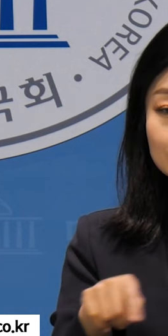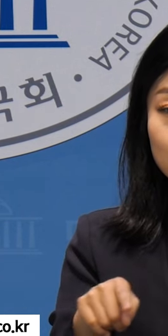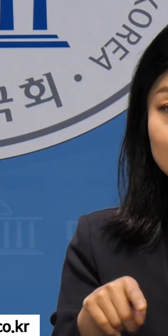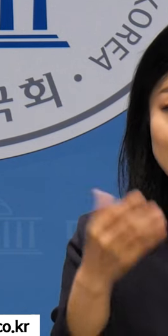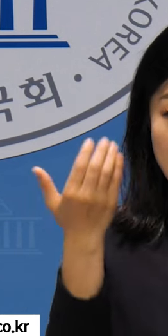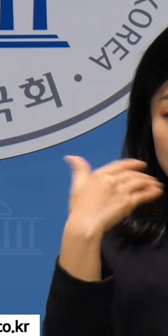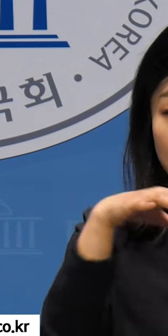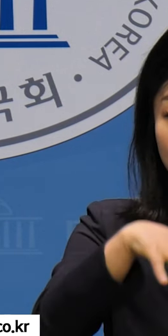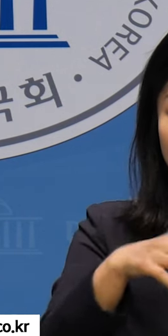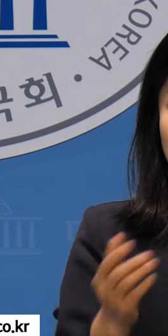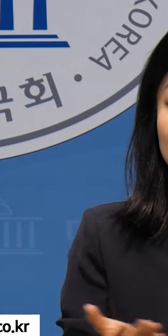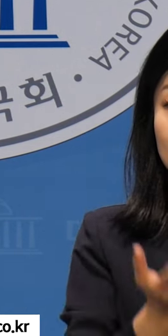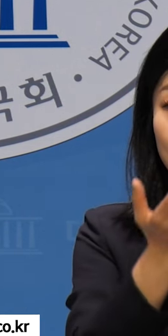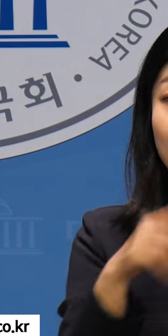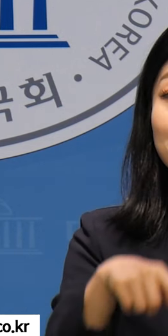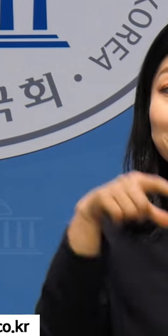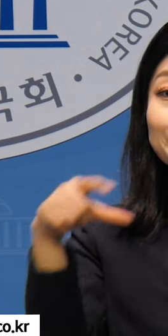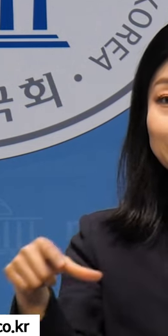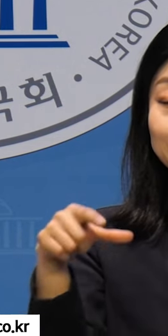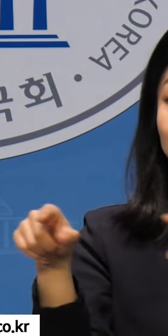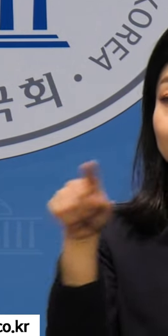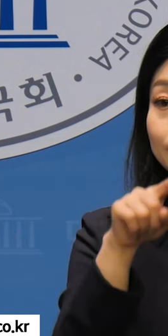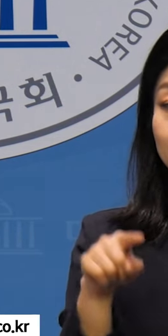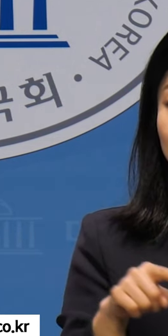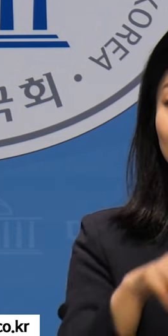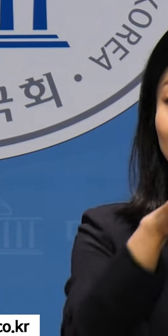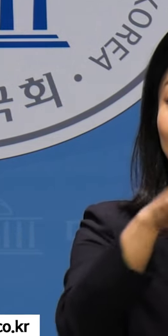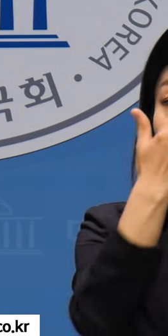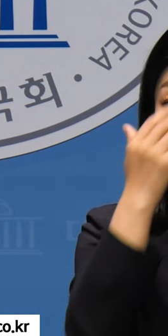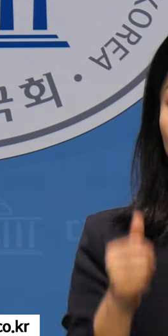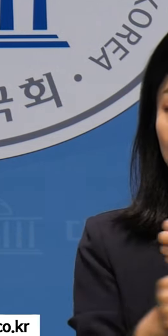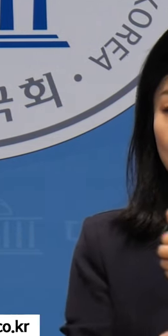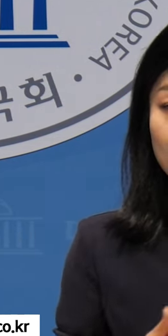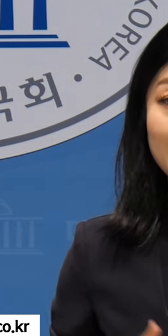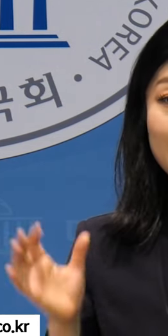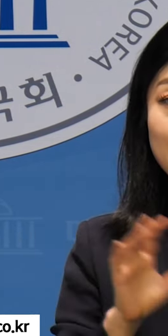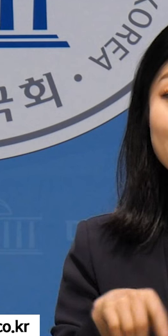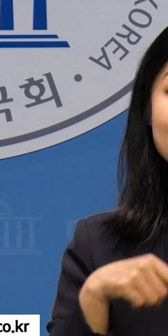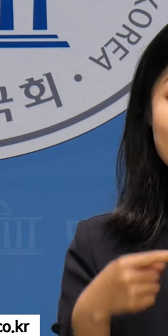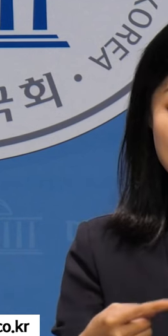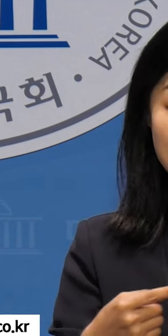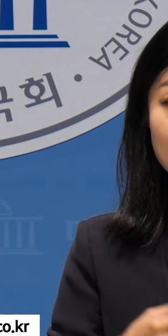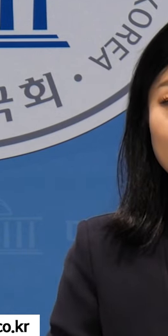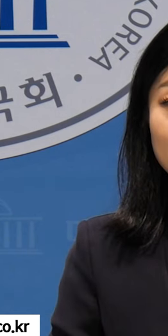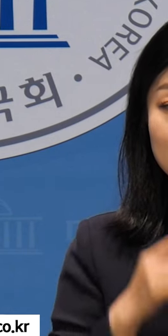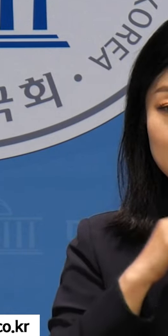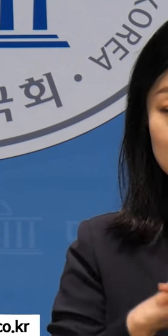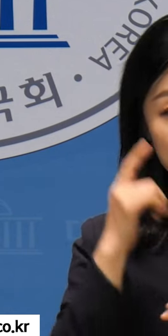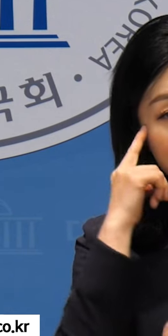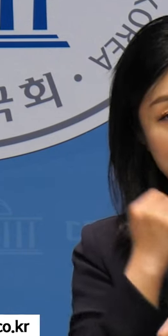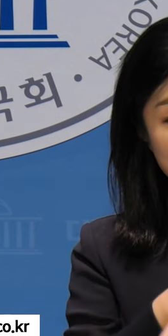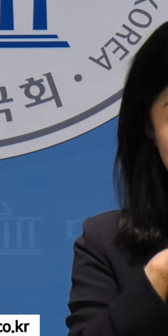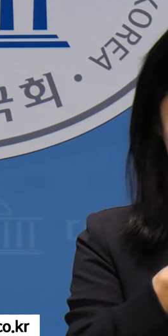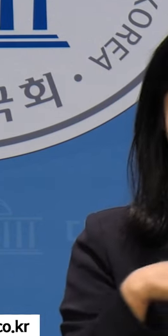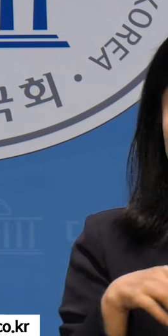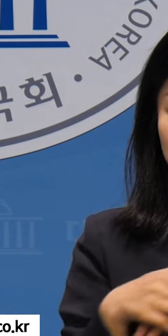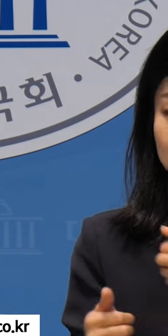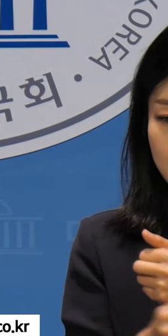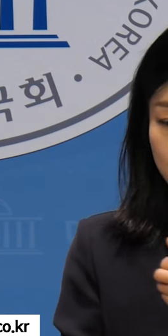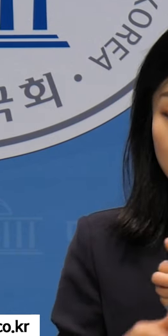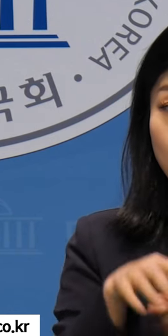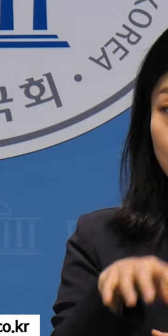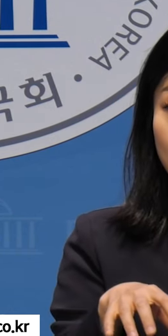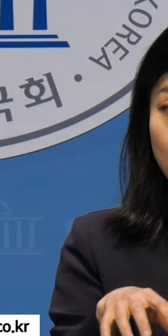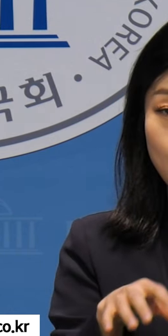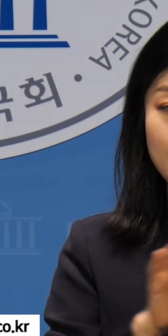키우겠습니다. 전국 단위의 모든 시도당 청년위원회가 함께 참여하고 민주연구원, 정책위 등 당의